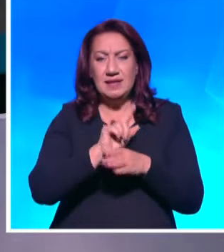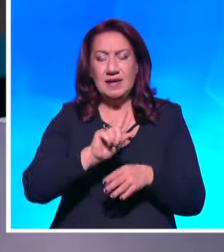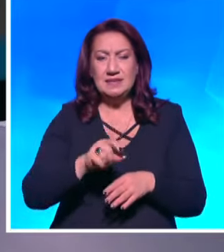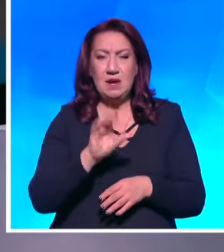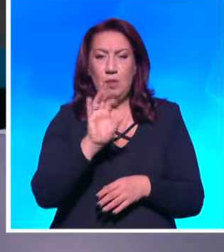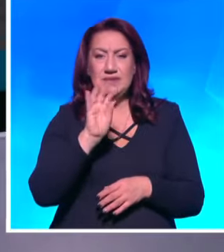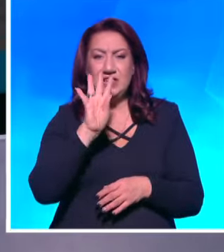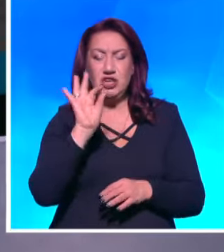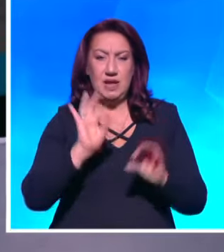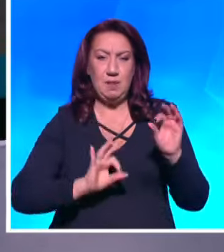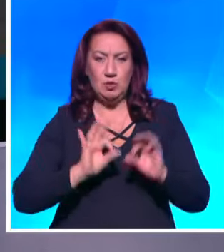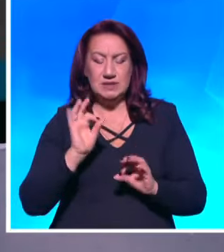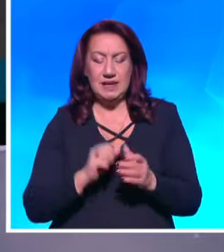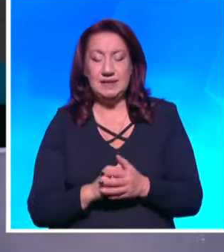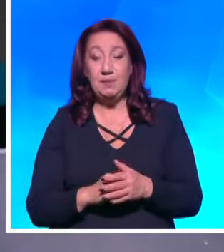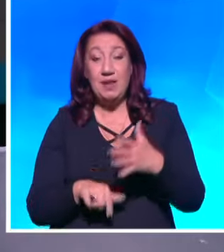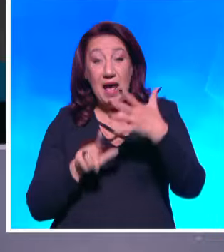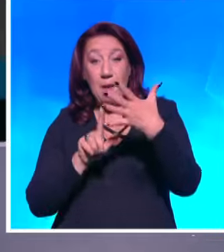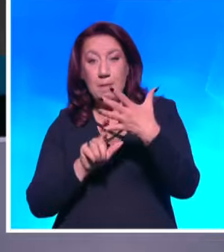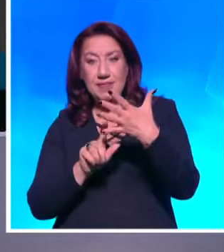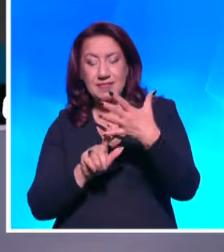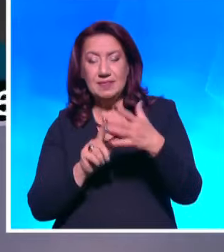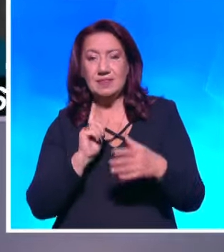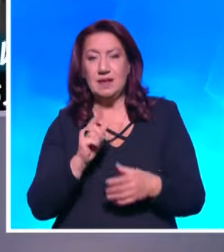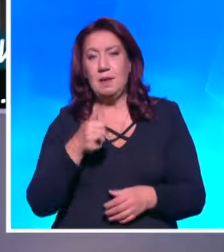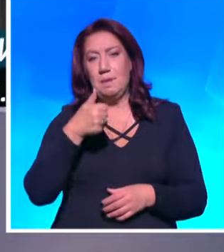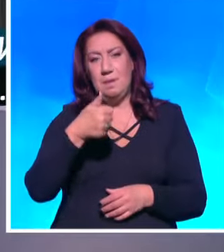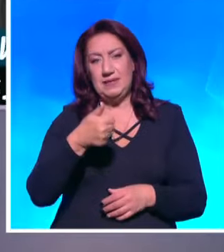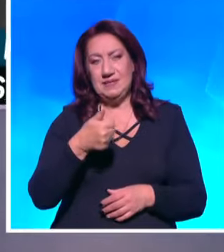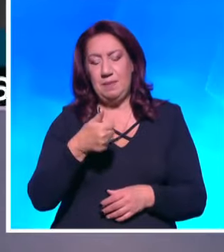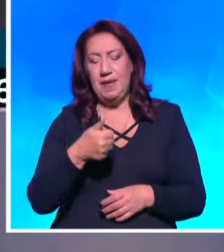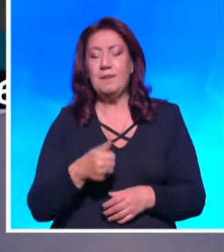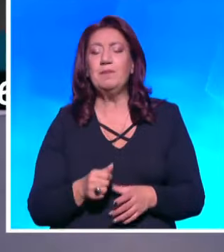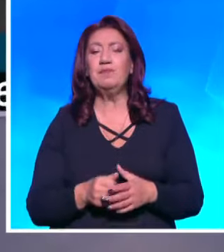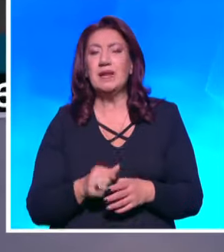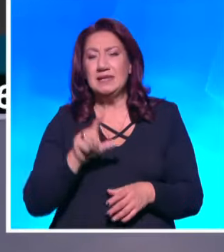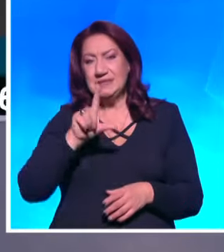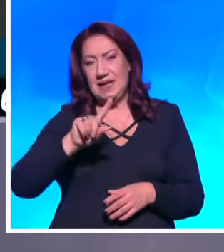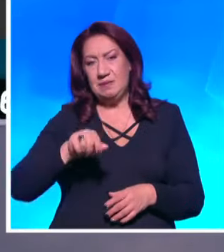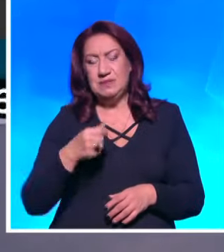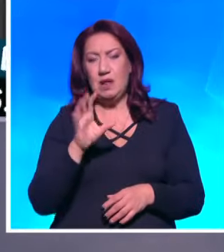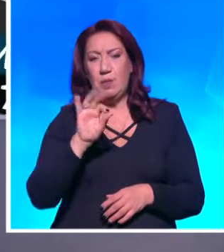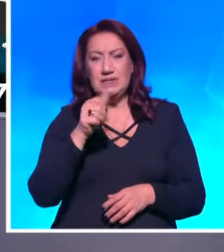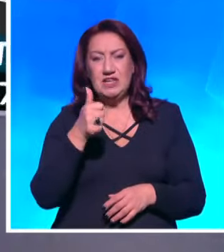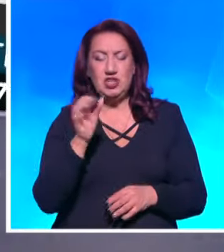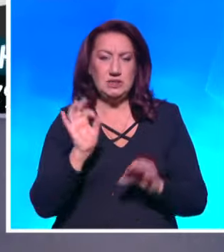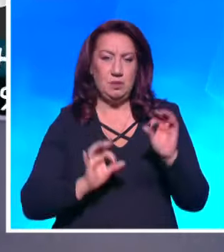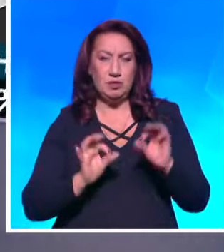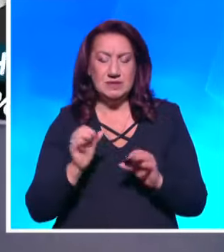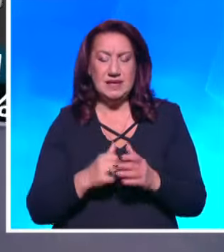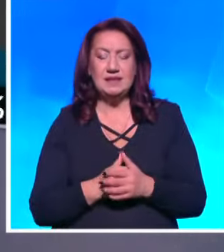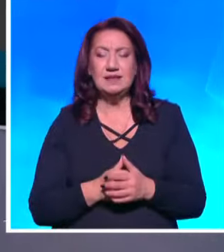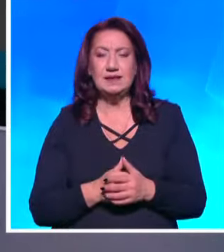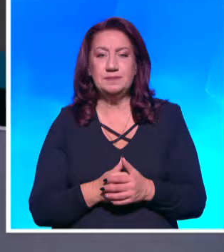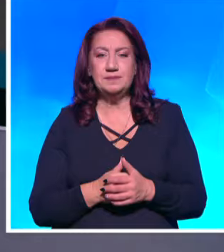11,54% подкрепа. Пети са от БСП Обединена левица с 7,56%. Формацията